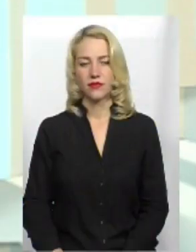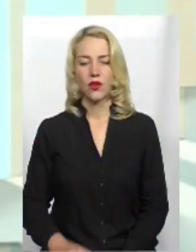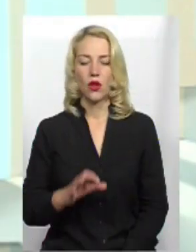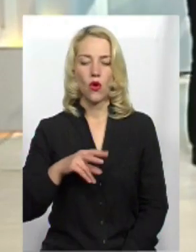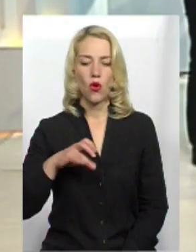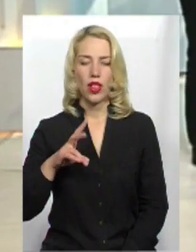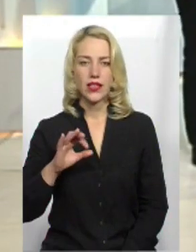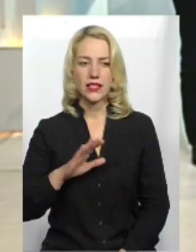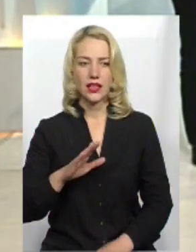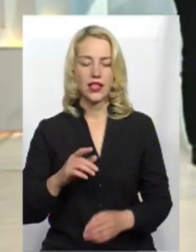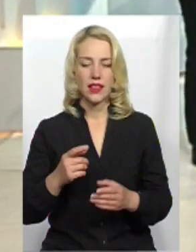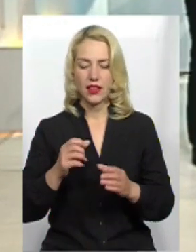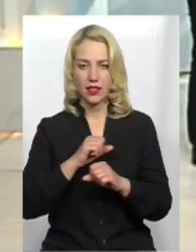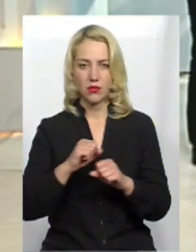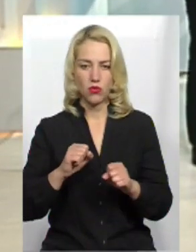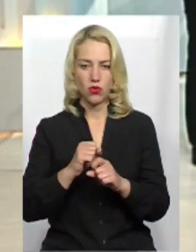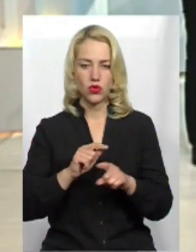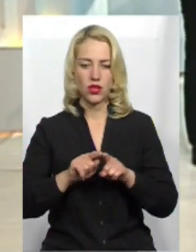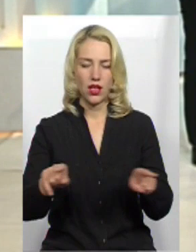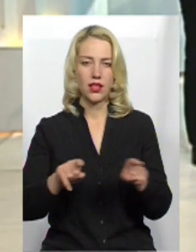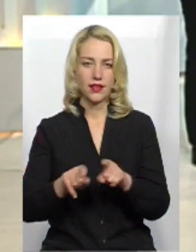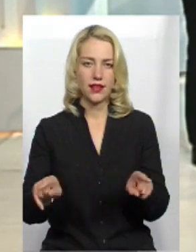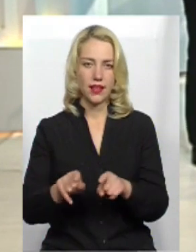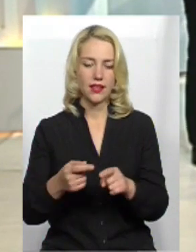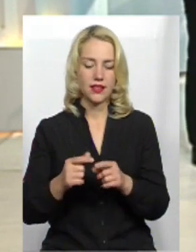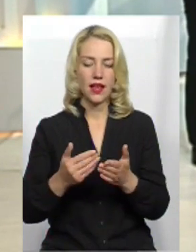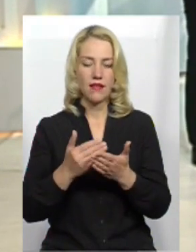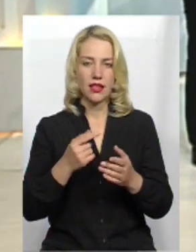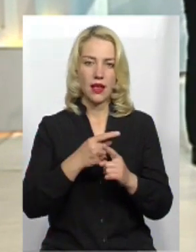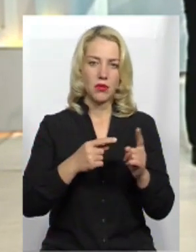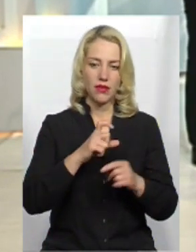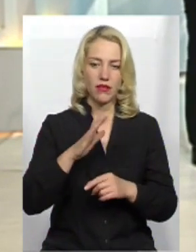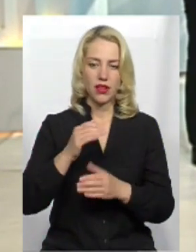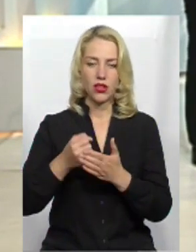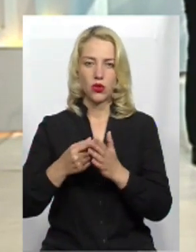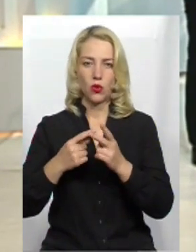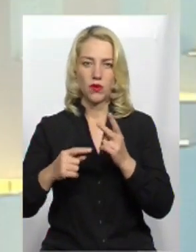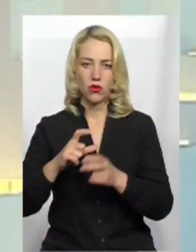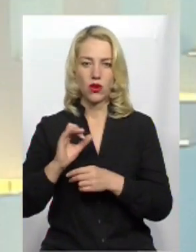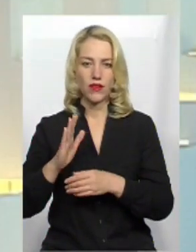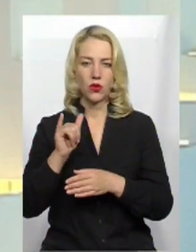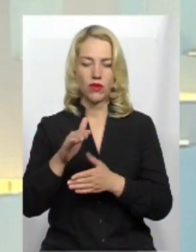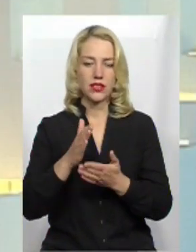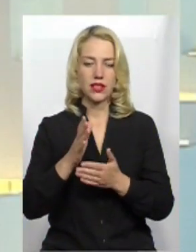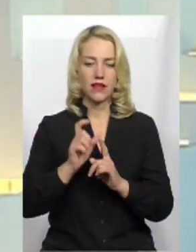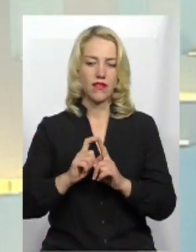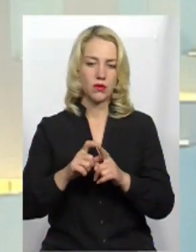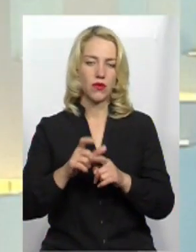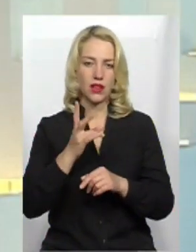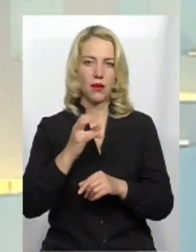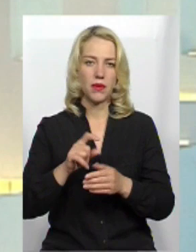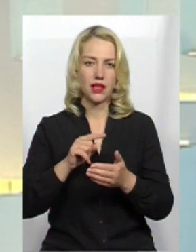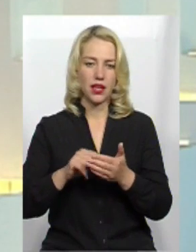Пане Олександре, не вдаємося до агітації. Від півхвилини до півтори хвилин у вас буде для відповідей на запитання. Загалом на наше